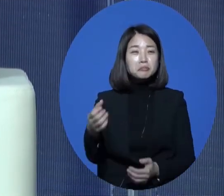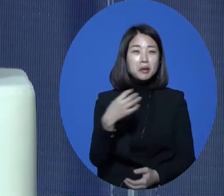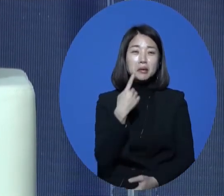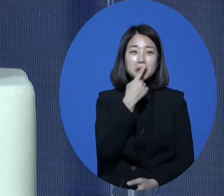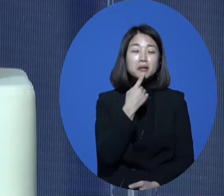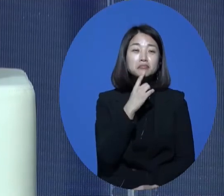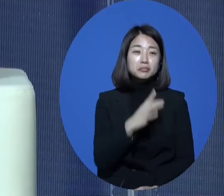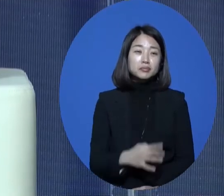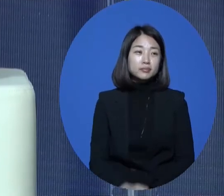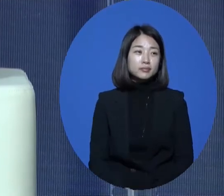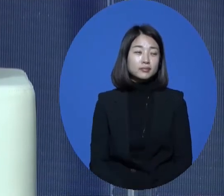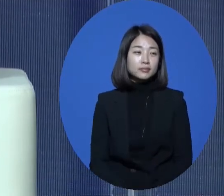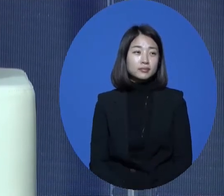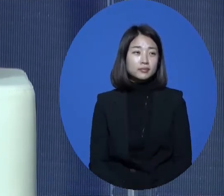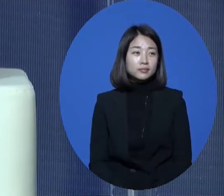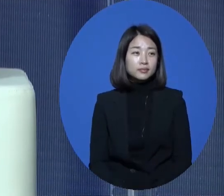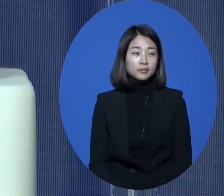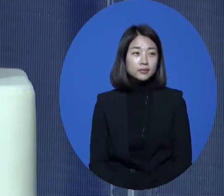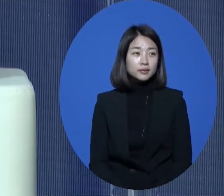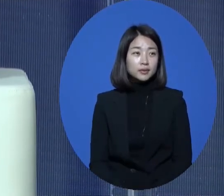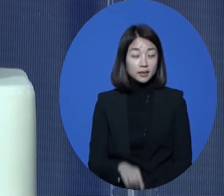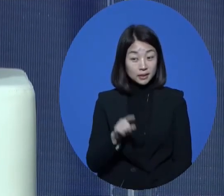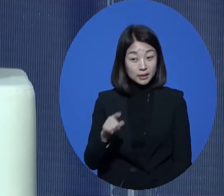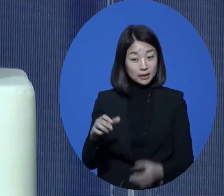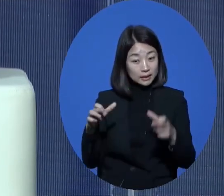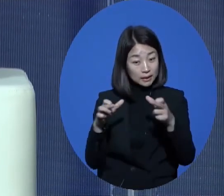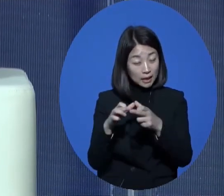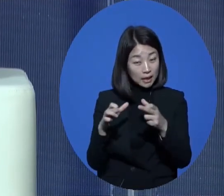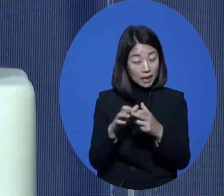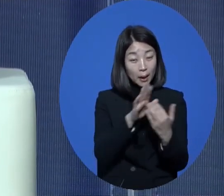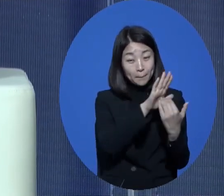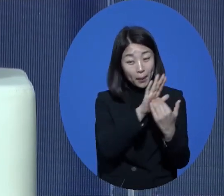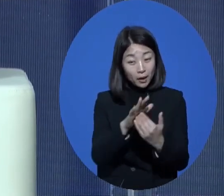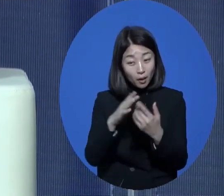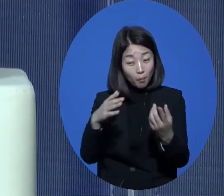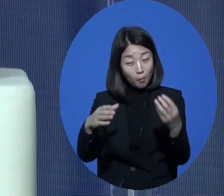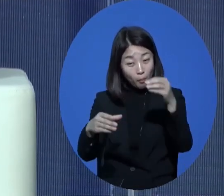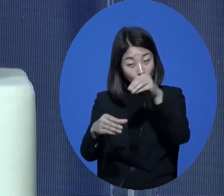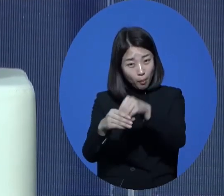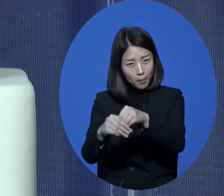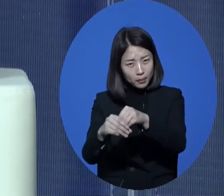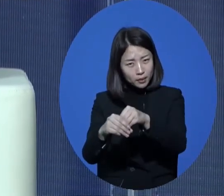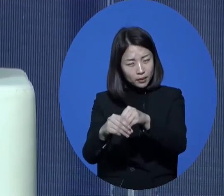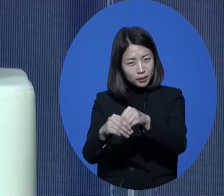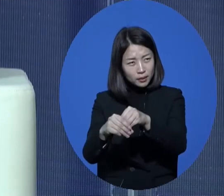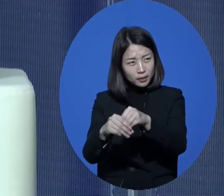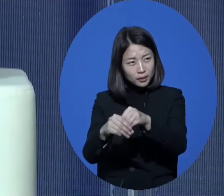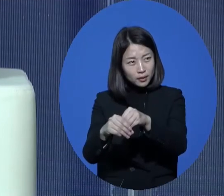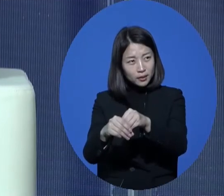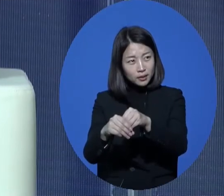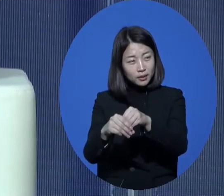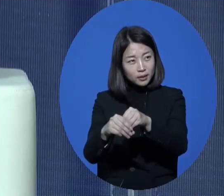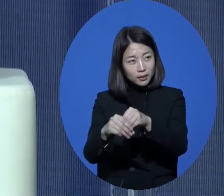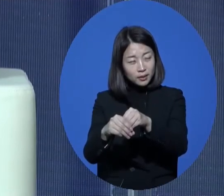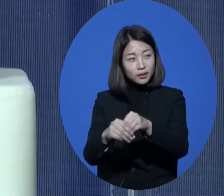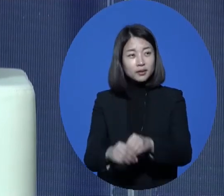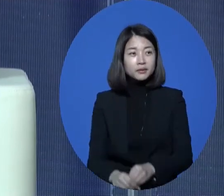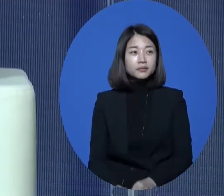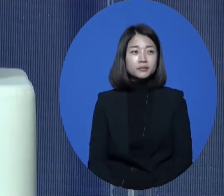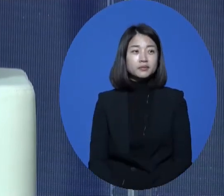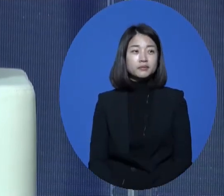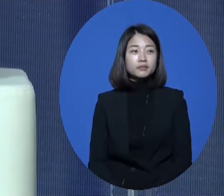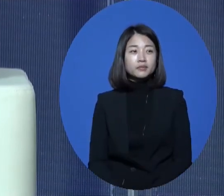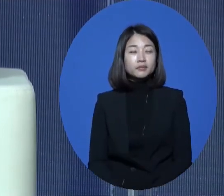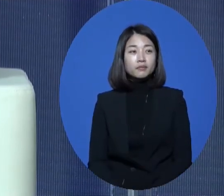했습니다. 그런데 문제는 그 안에 지금 장애와 관련한 내용이 특별한